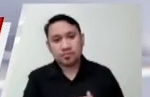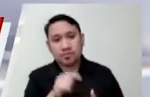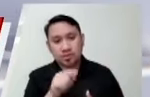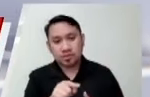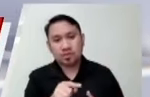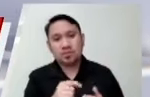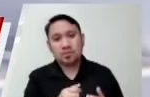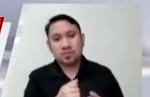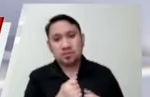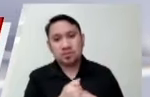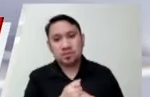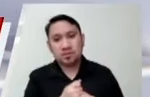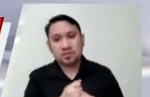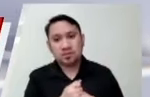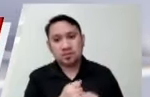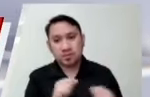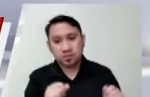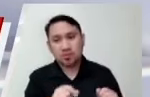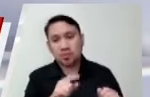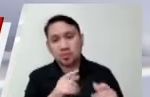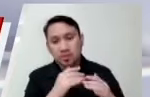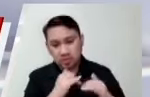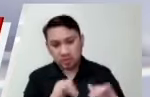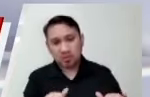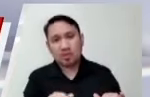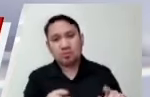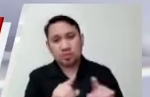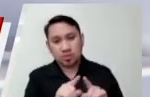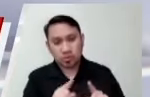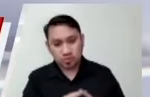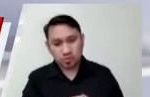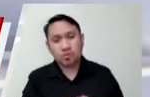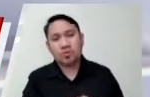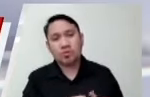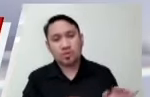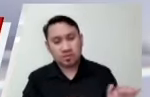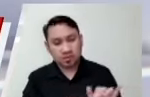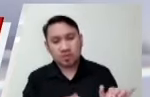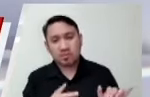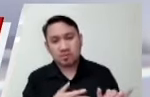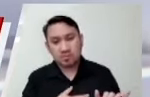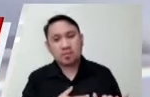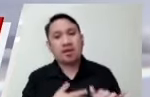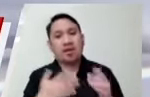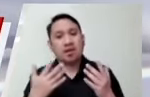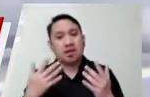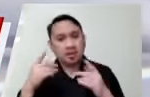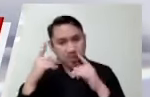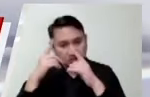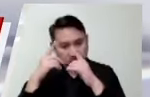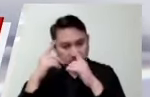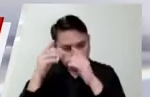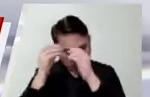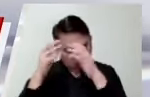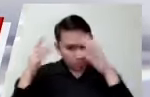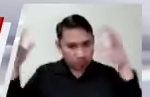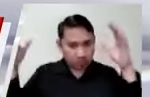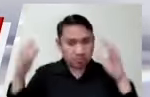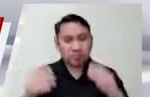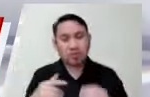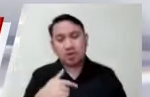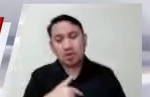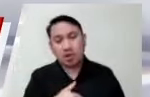at makamit din po nila yung kagaya ng pinapangarap ko po. Pinagdadasal ko na nasa mabuti po